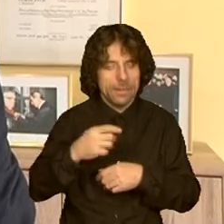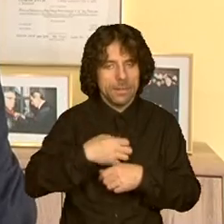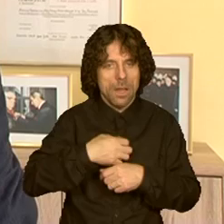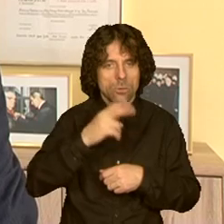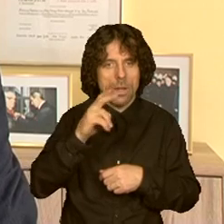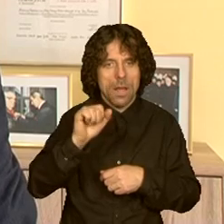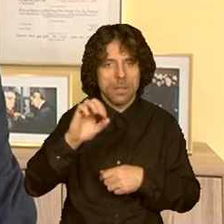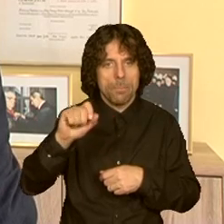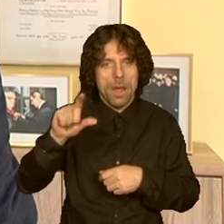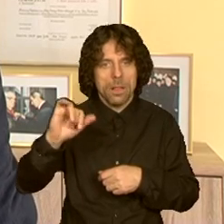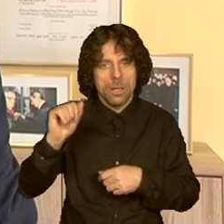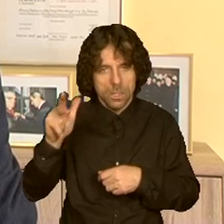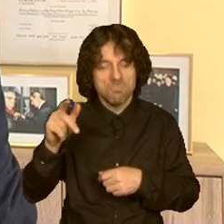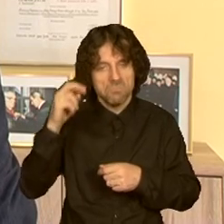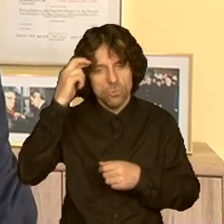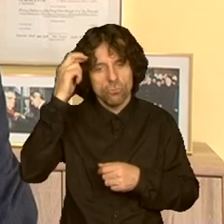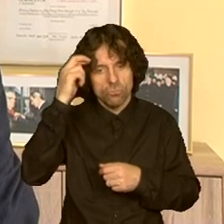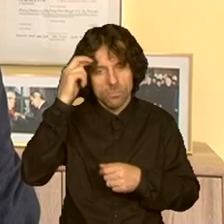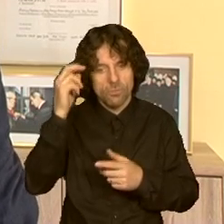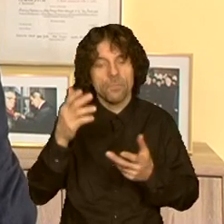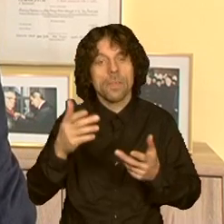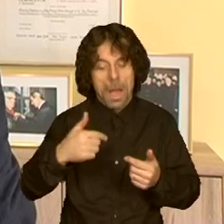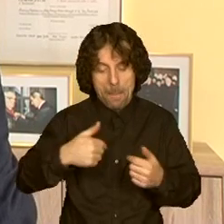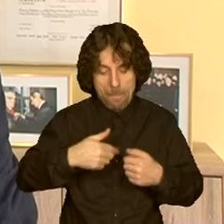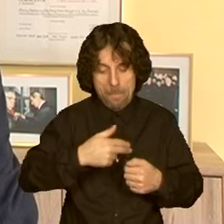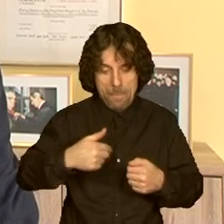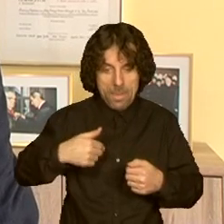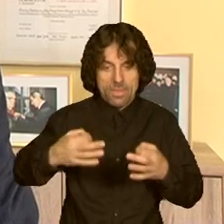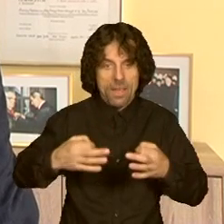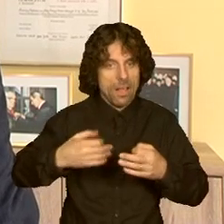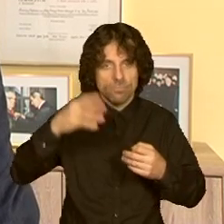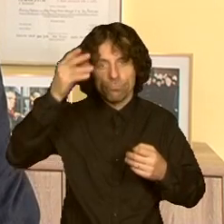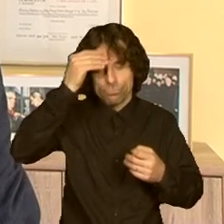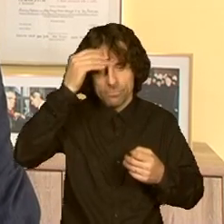to rozumiał pan dyrektor Kasperlik, a my współcześni żeśmy o tym zapomnieli,